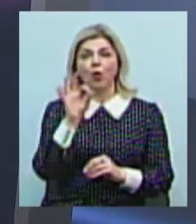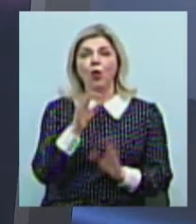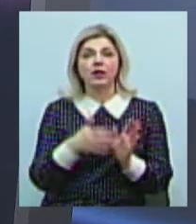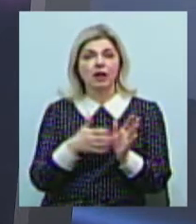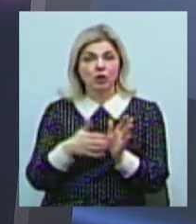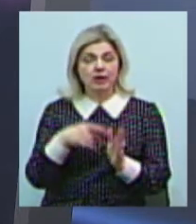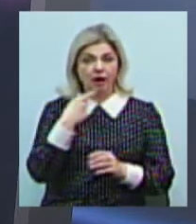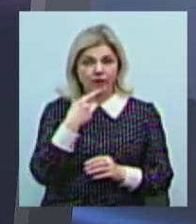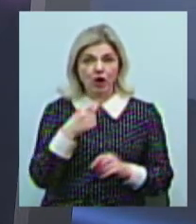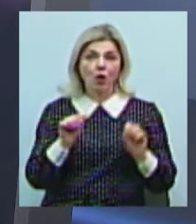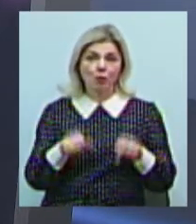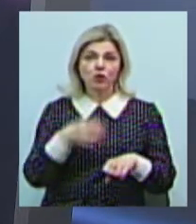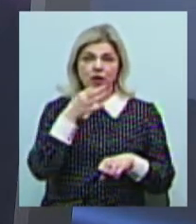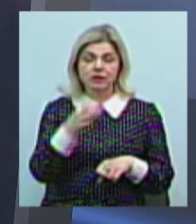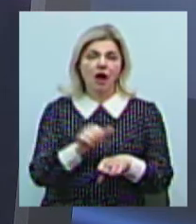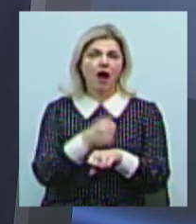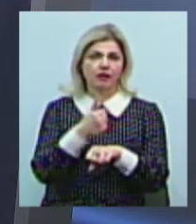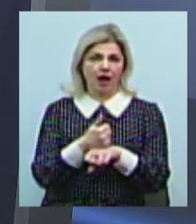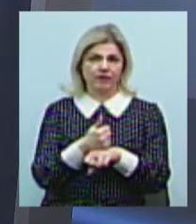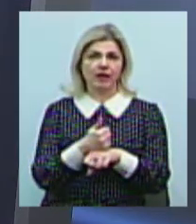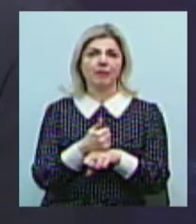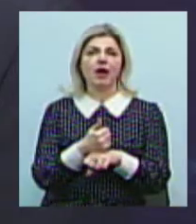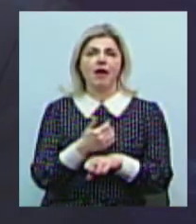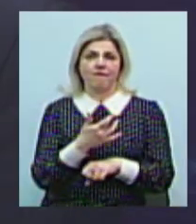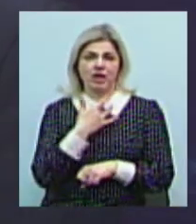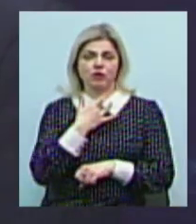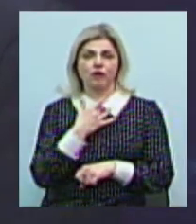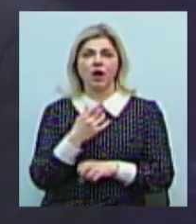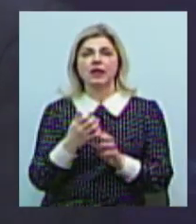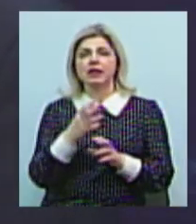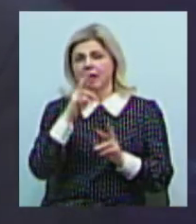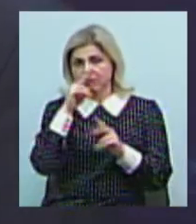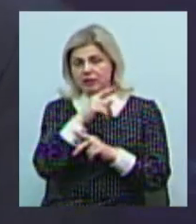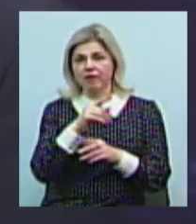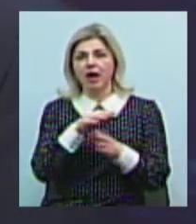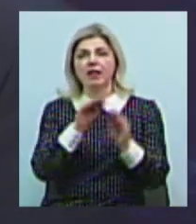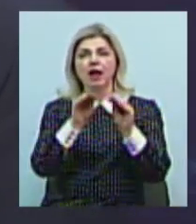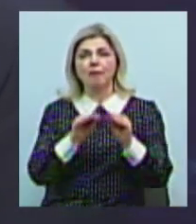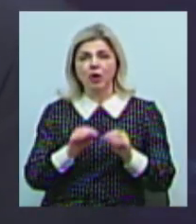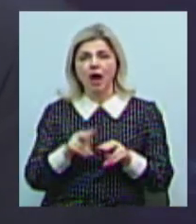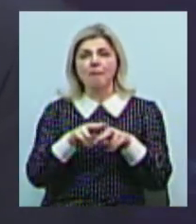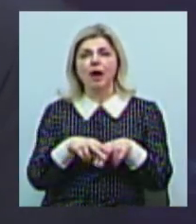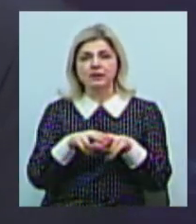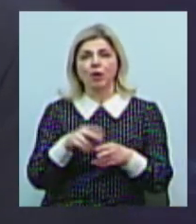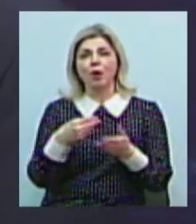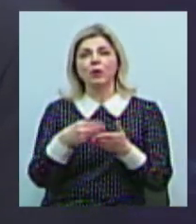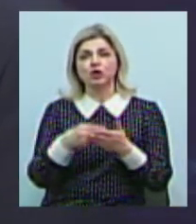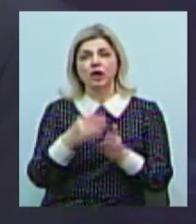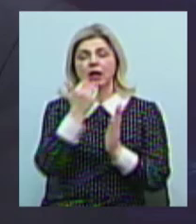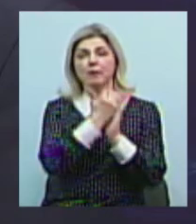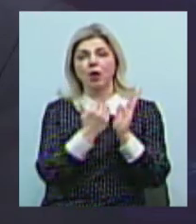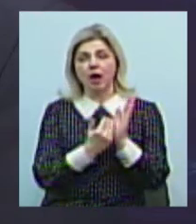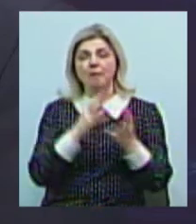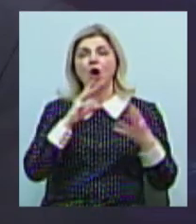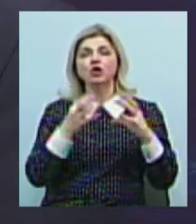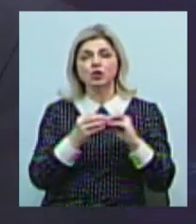недостатках, то можна сказати, що головним визовом було недостовірне наповнення паспортів бюджетної програми, звіти про їх виконання.